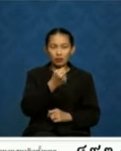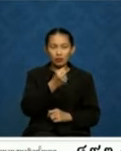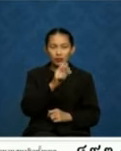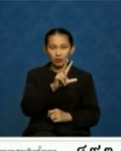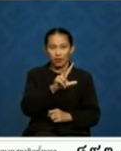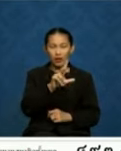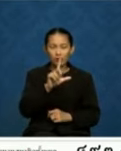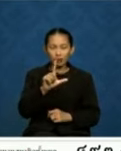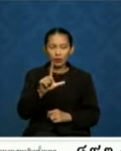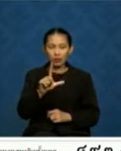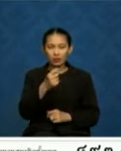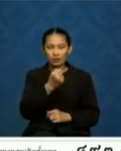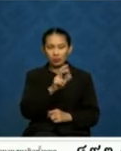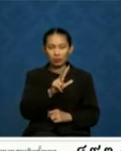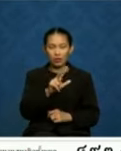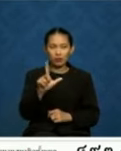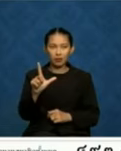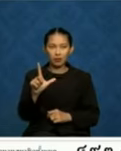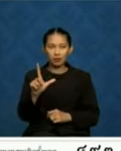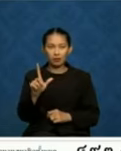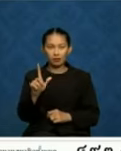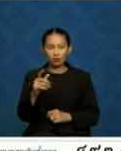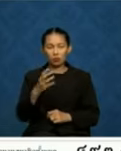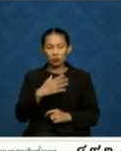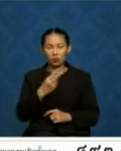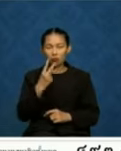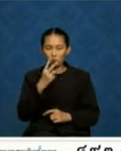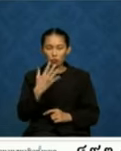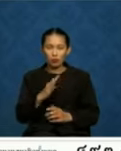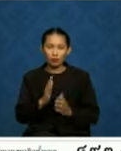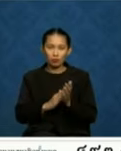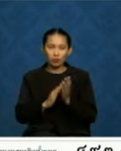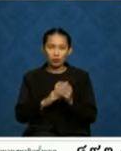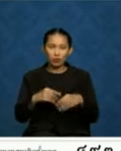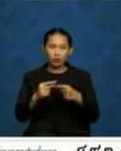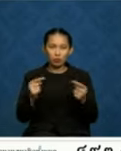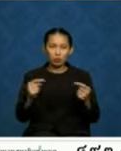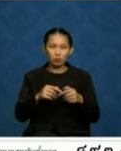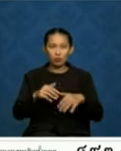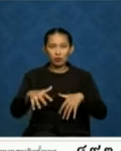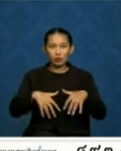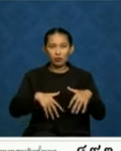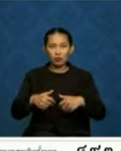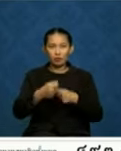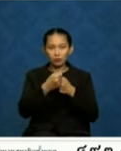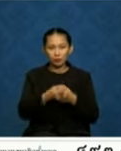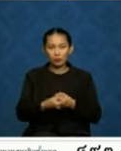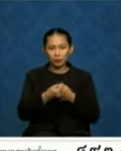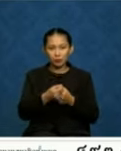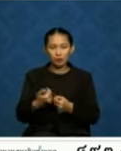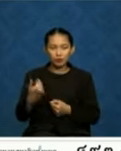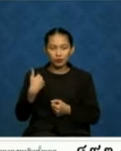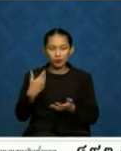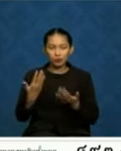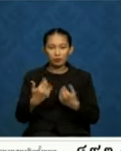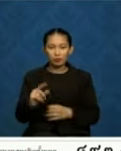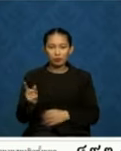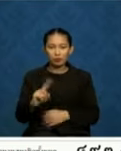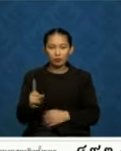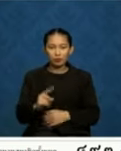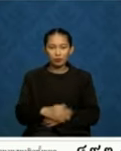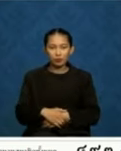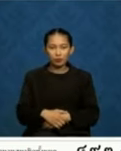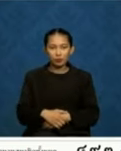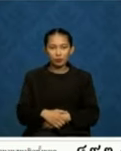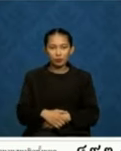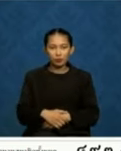ก็ถือว่าเป็นเรื่องที่น่ายินดีสำหรับพี่น้องที่ปลูกยาสูบครับนอกจากนี้ครับทาง